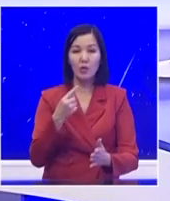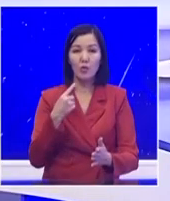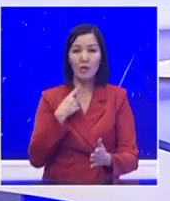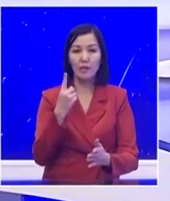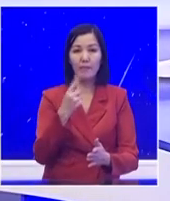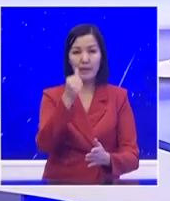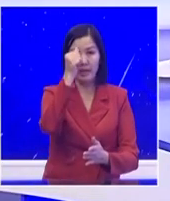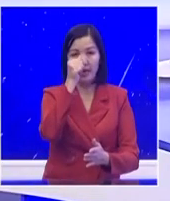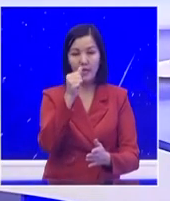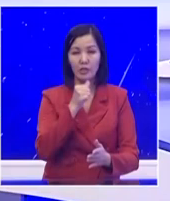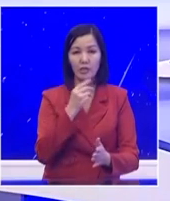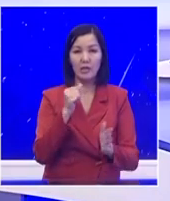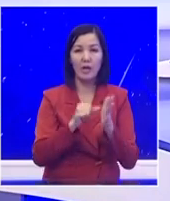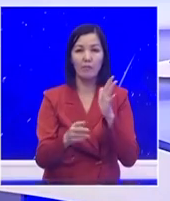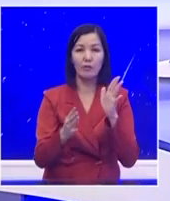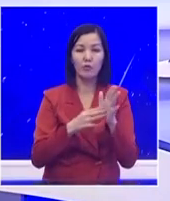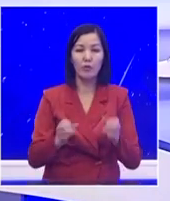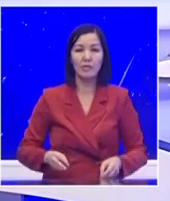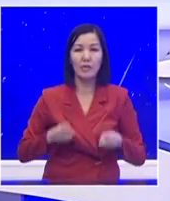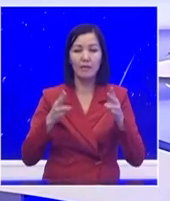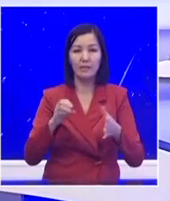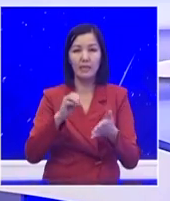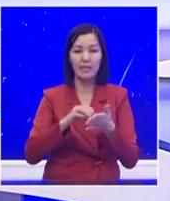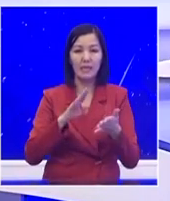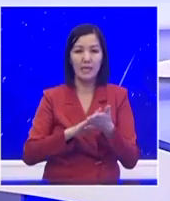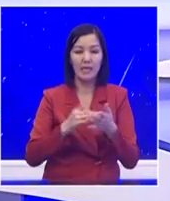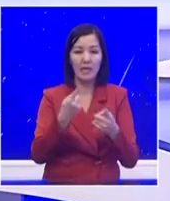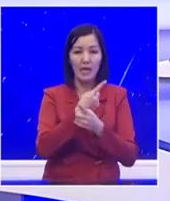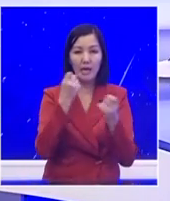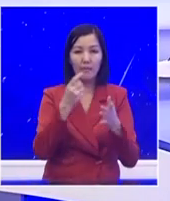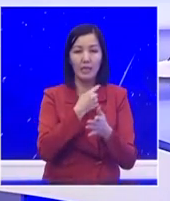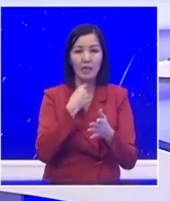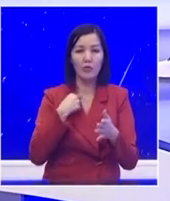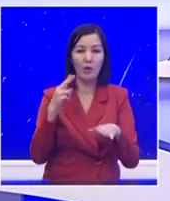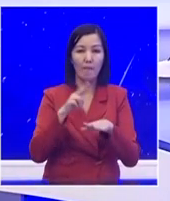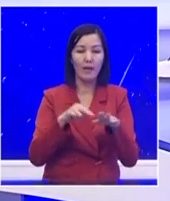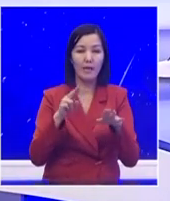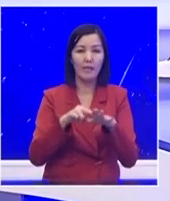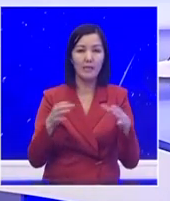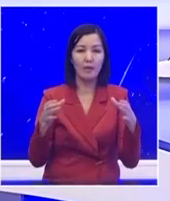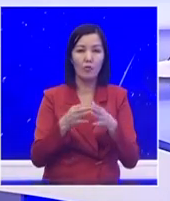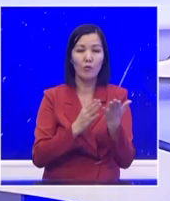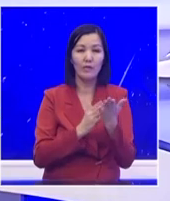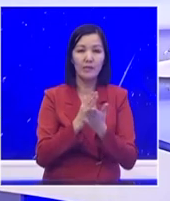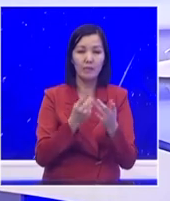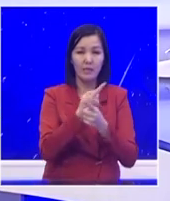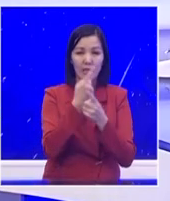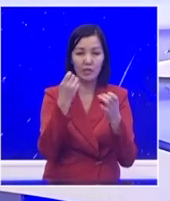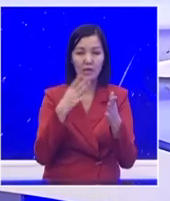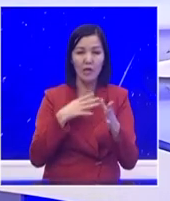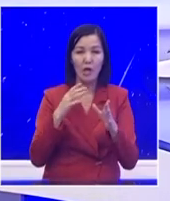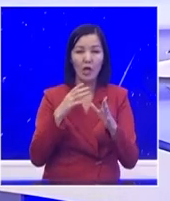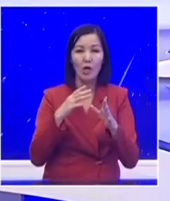Жалғастырамыз. Облыс орталығында бір ай ішінде 69 қылмыс тіркелген. Бұл ақпаратты Талдықорған полиция бөлімінің қызметкерлері жариялады.